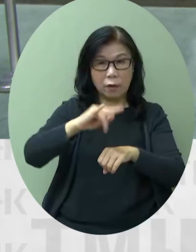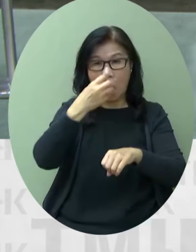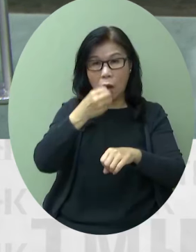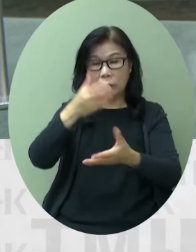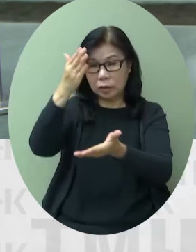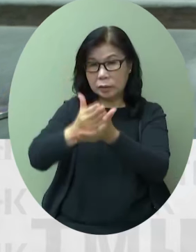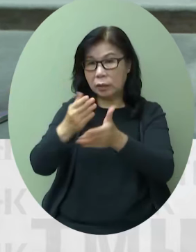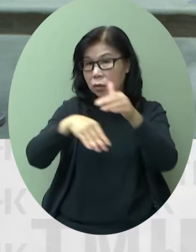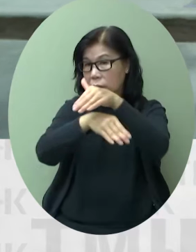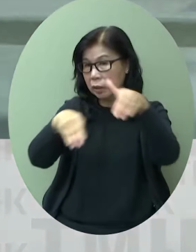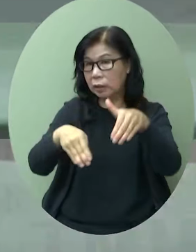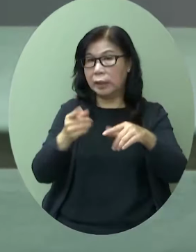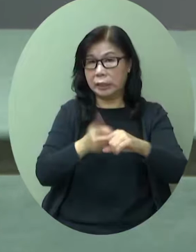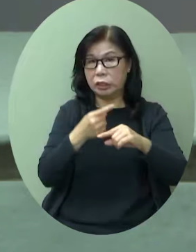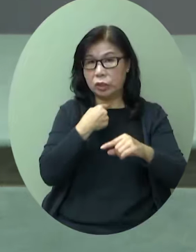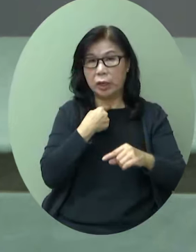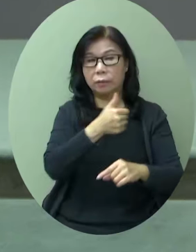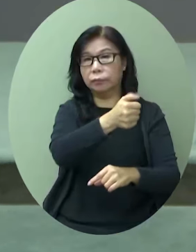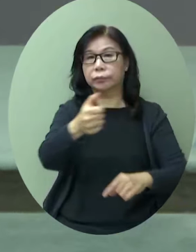求 ？Thank you。